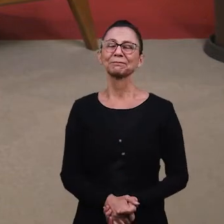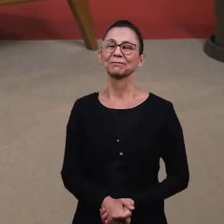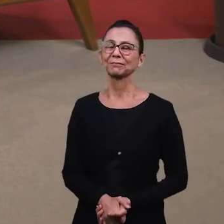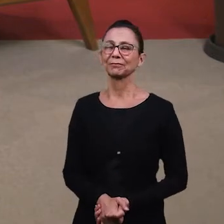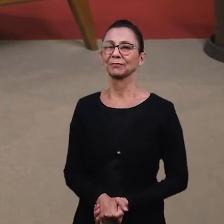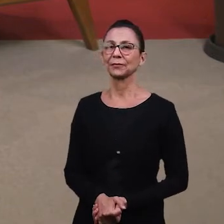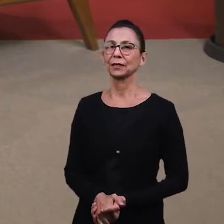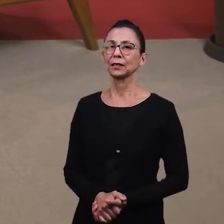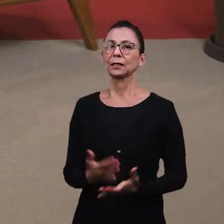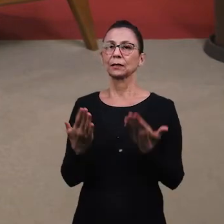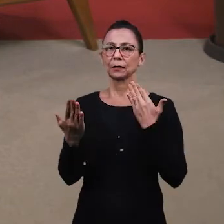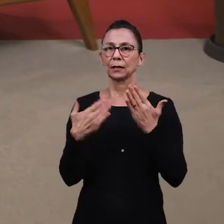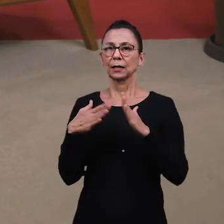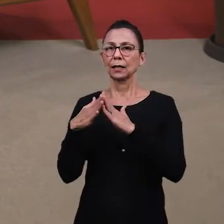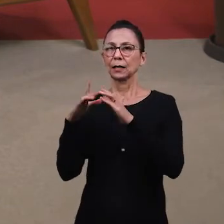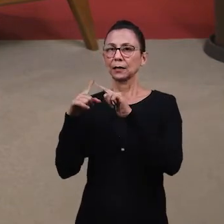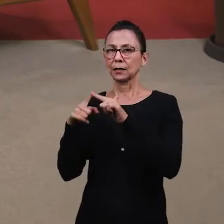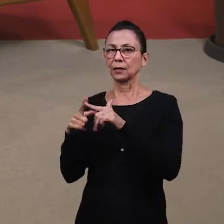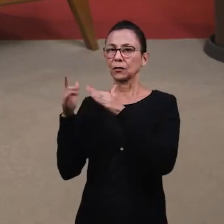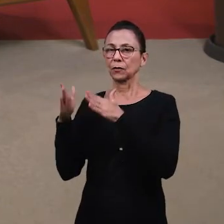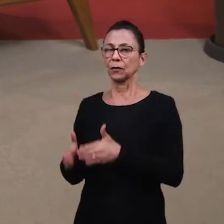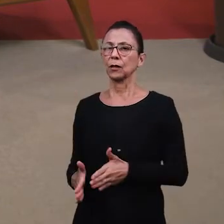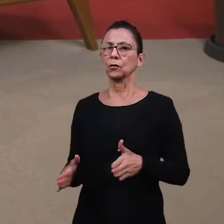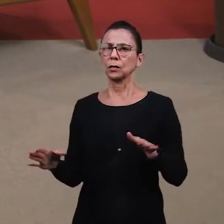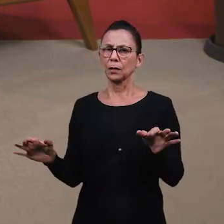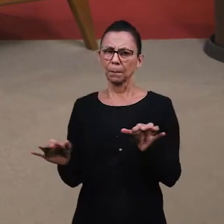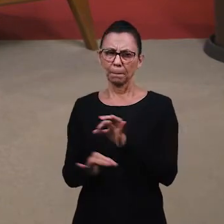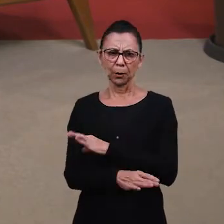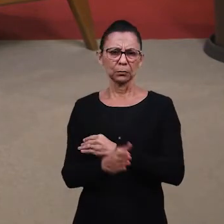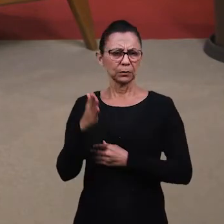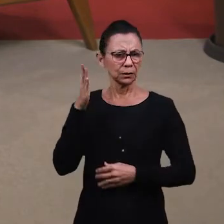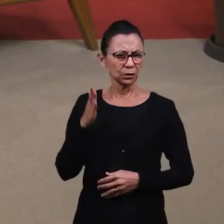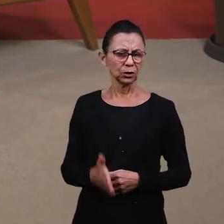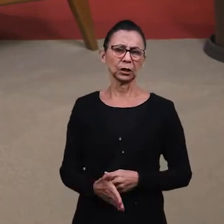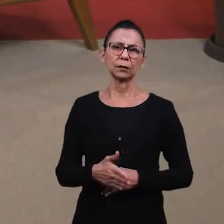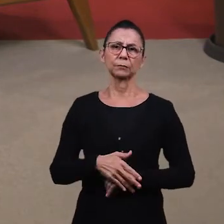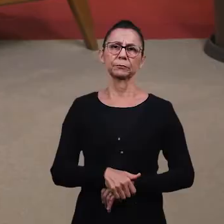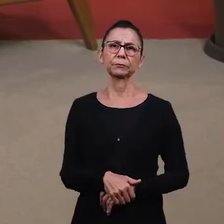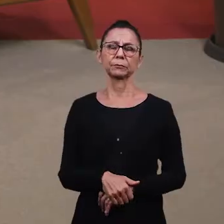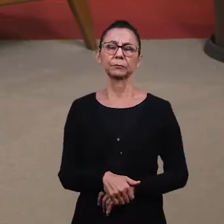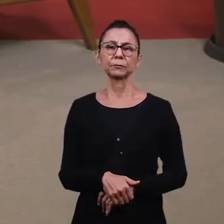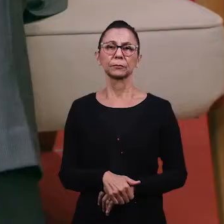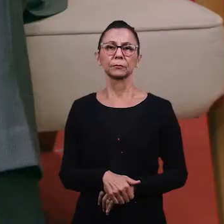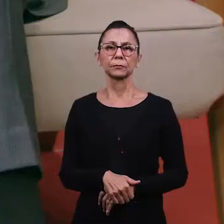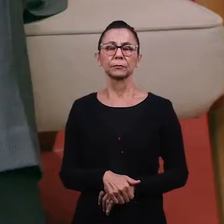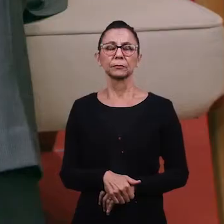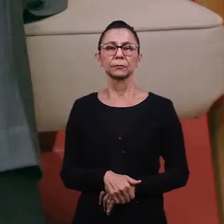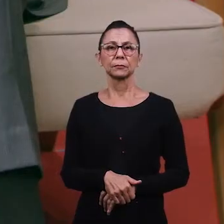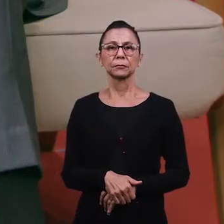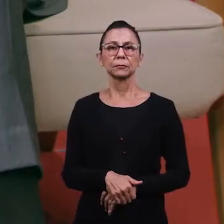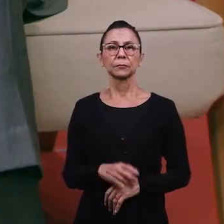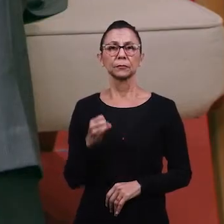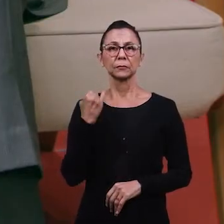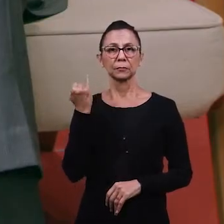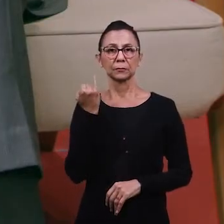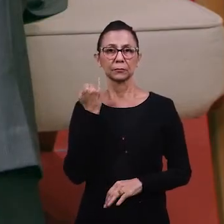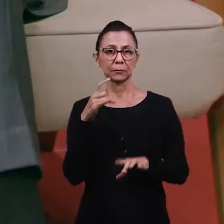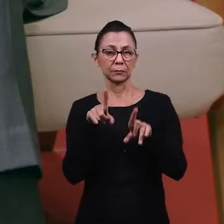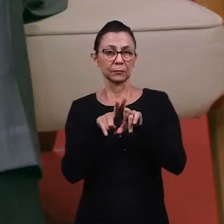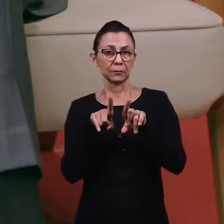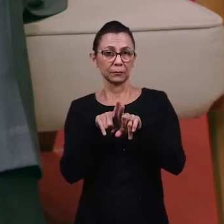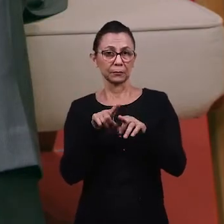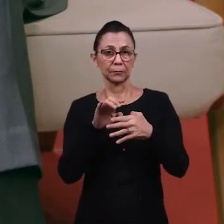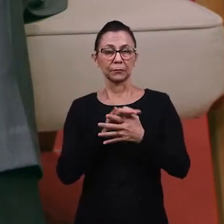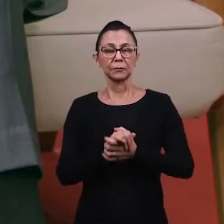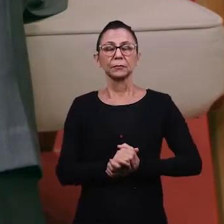comme l'Église fidèle, elle est prête. L'Église ne va pas se préparer. Elle doit être prête pour le